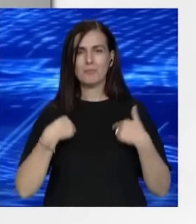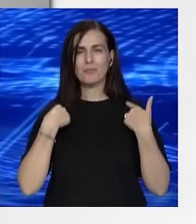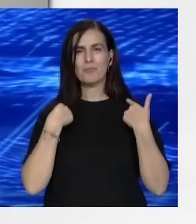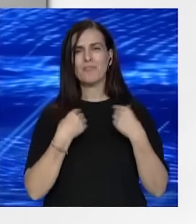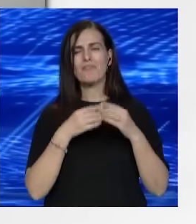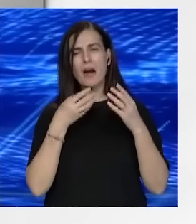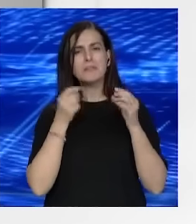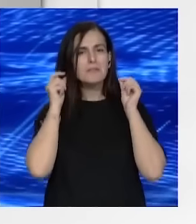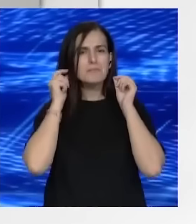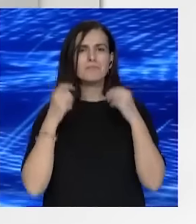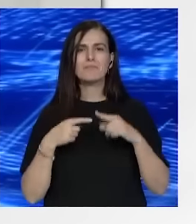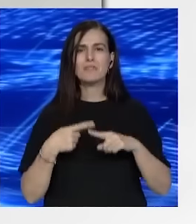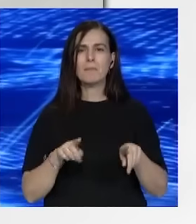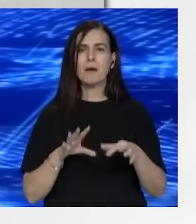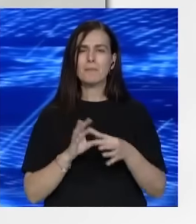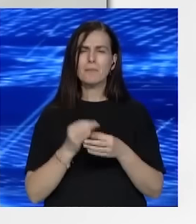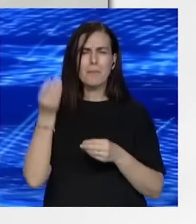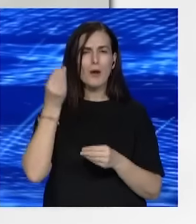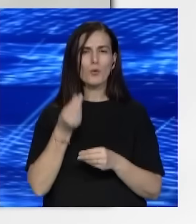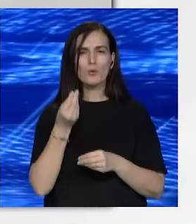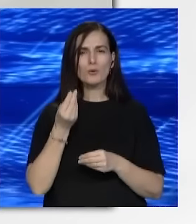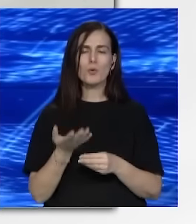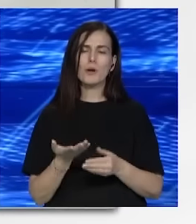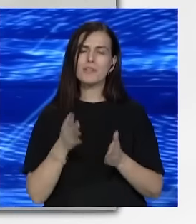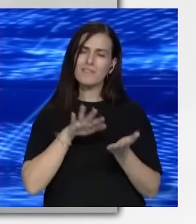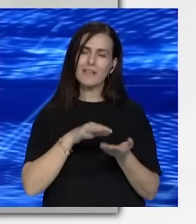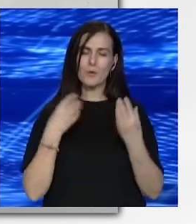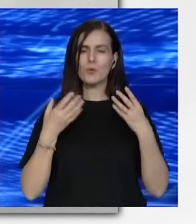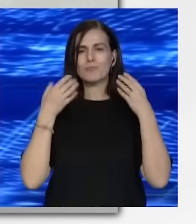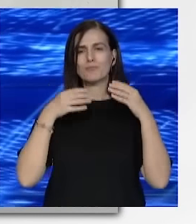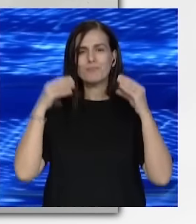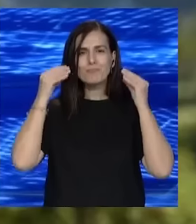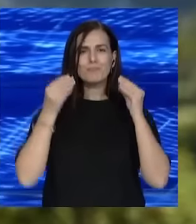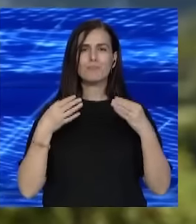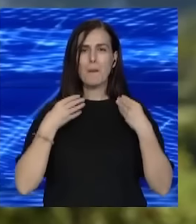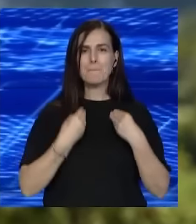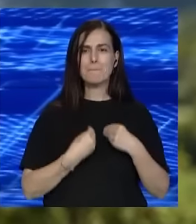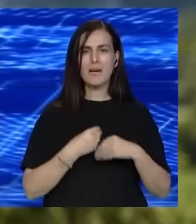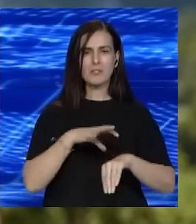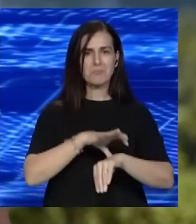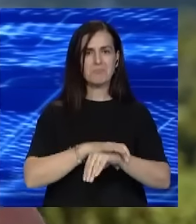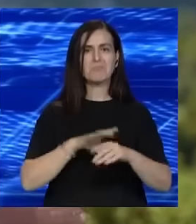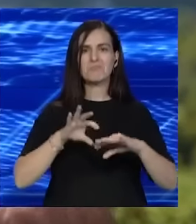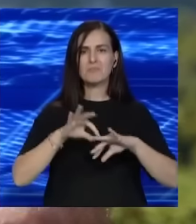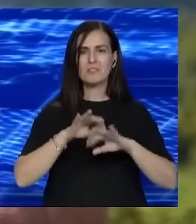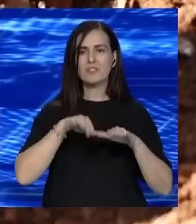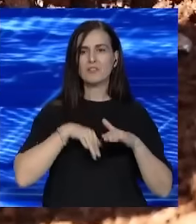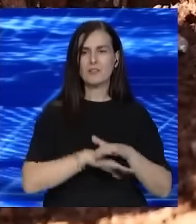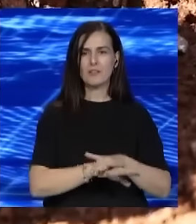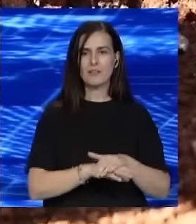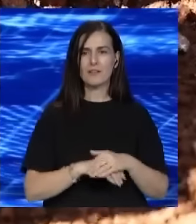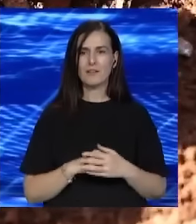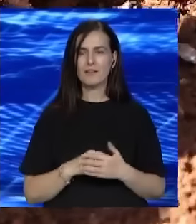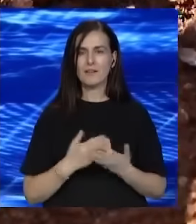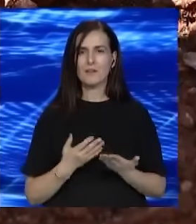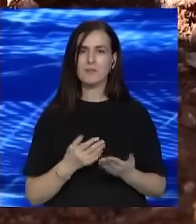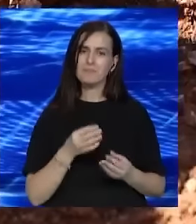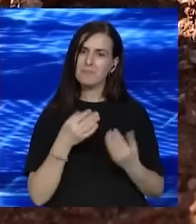që tregojnë më shumë për ceremoninë mortore që shoqëronte jetën e fisëve të artë hershme. Përmbajnë disa objekte të cilat nuk i gjejmë dot në një vend